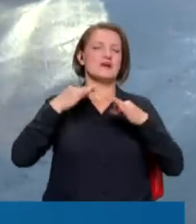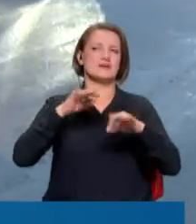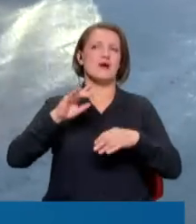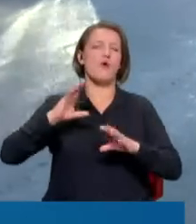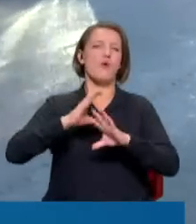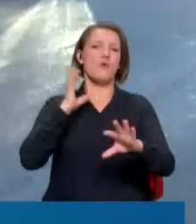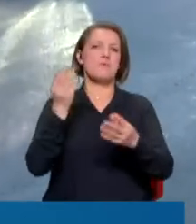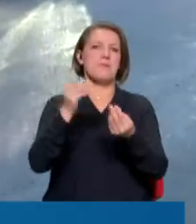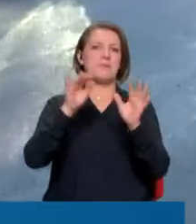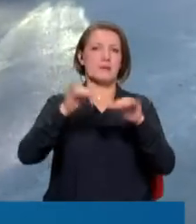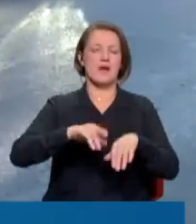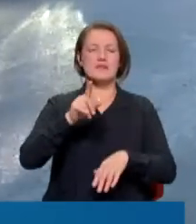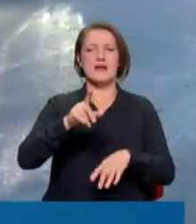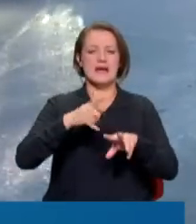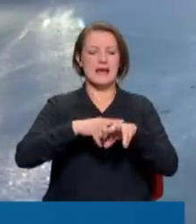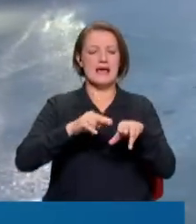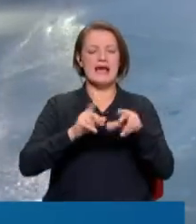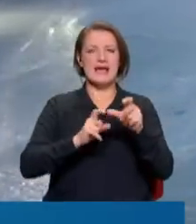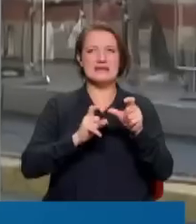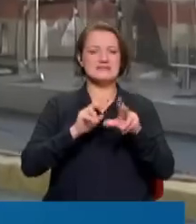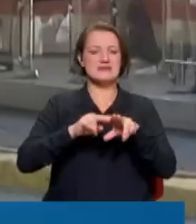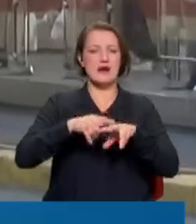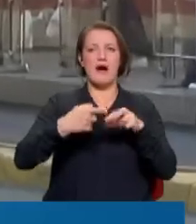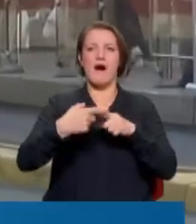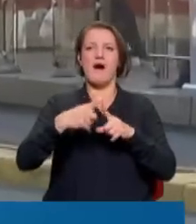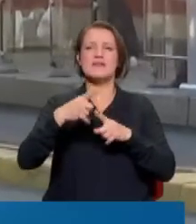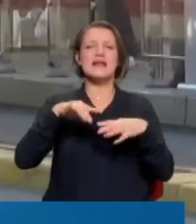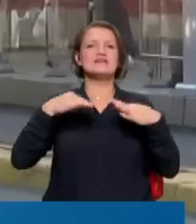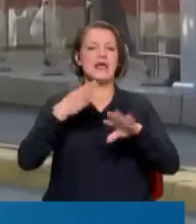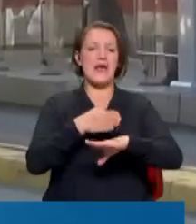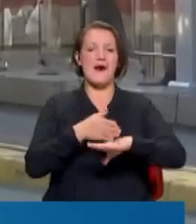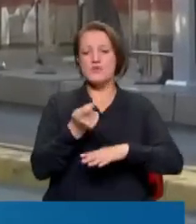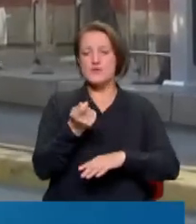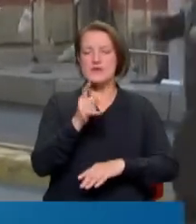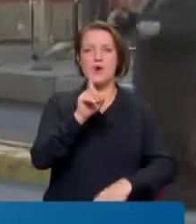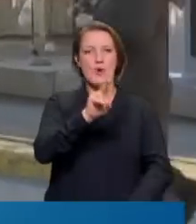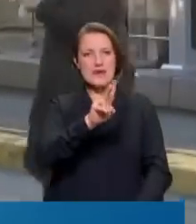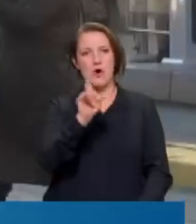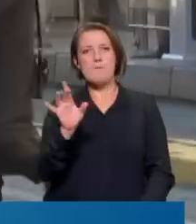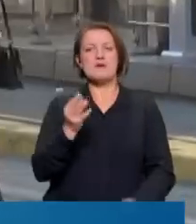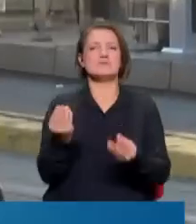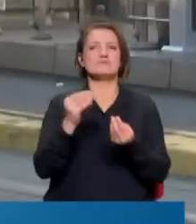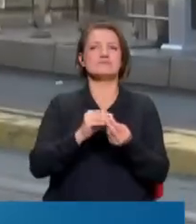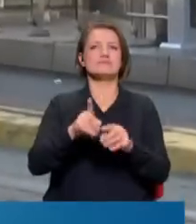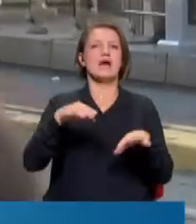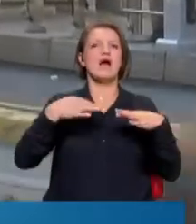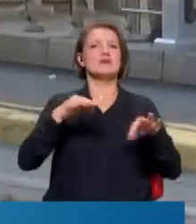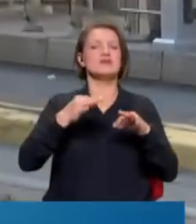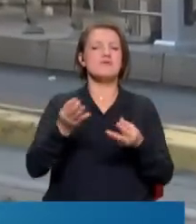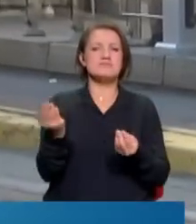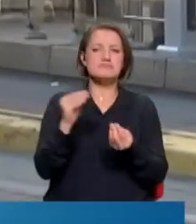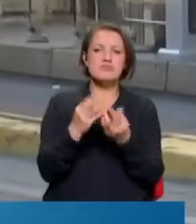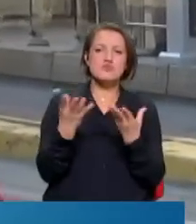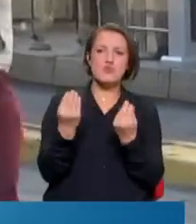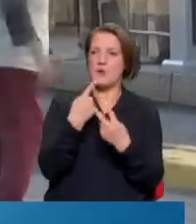ulaşıma zam geldi Tam escart ücreti 12 liradan 15 liraya çıkarıldı ulaşım zammını kimi Eskişehirli fahiş